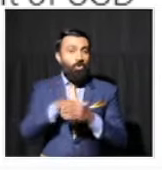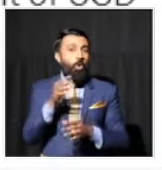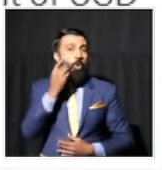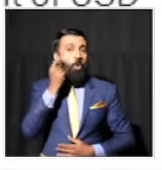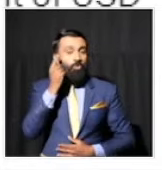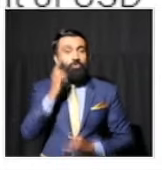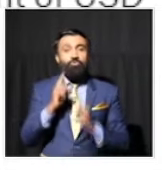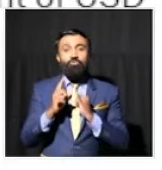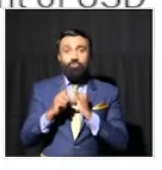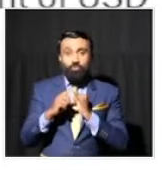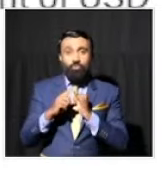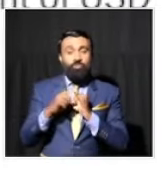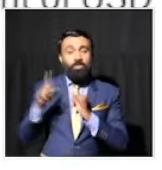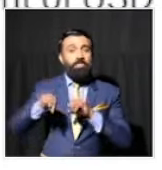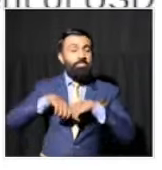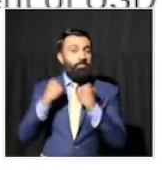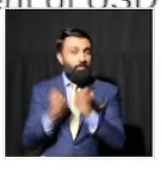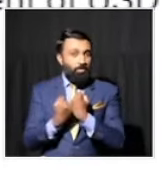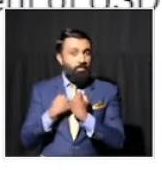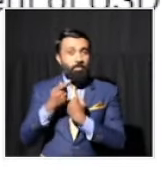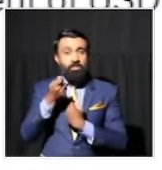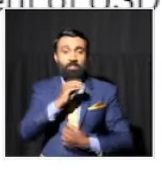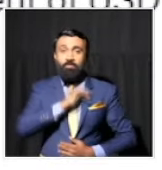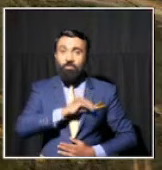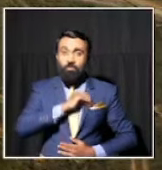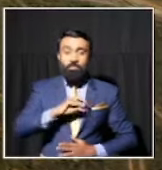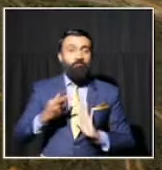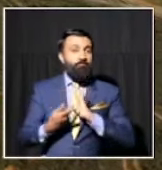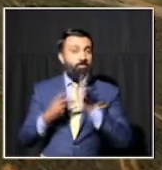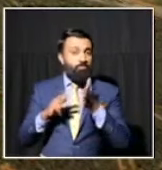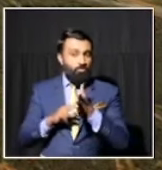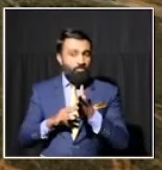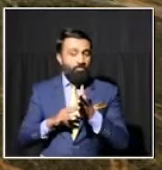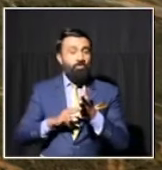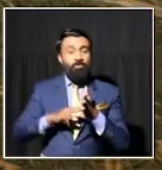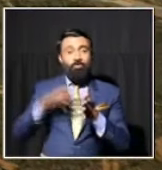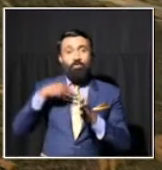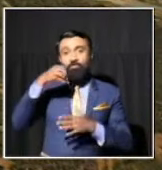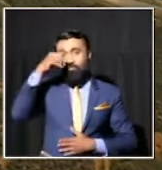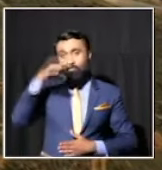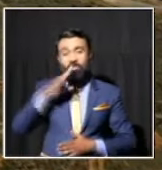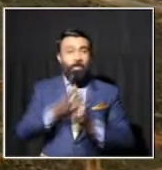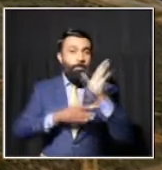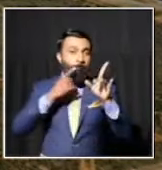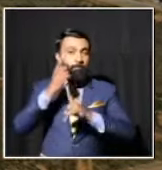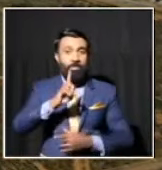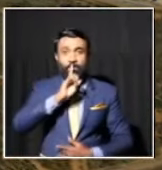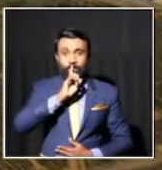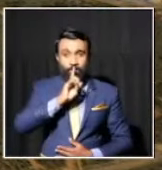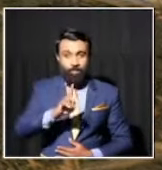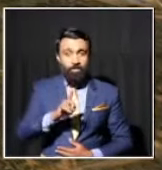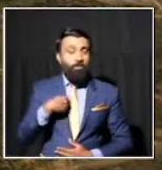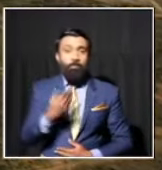යුනයිටඩ් සෝලා ගෲප් නැමැති සමාගමක් මෙම ආයෝජන ව්‍යාපෘතිය සිදු කරන බව විදුලි බල හා බලශක්ති අමාත්‍යවරයා ප්‍රකාශ කළා. ඔහු